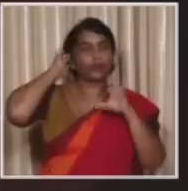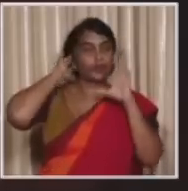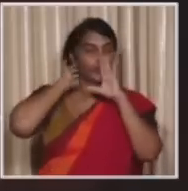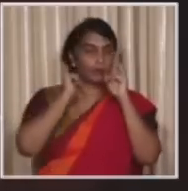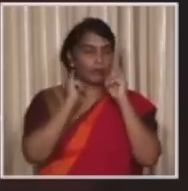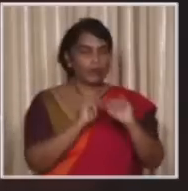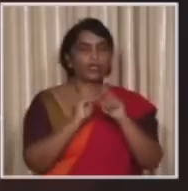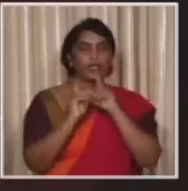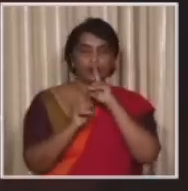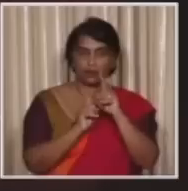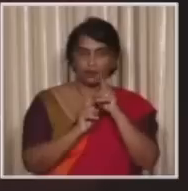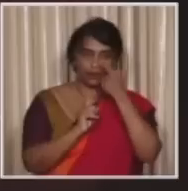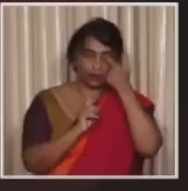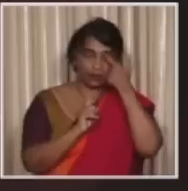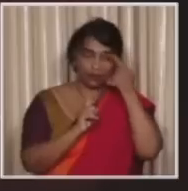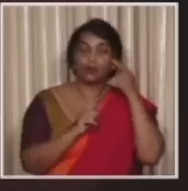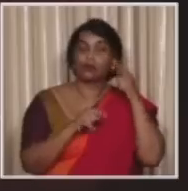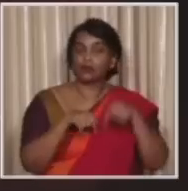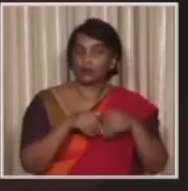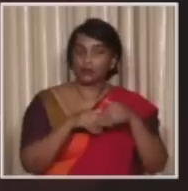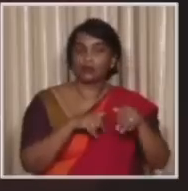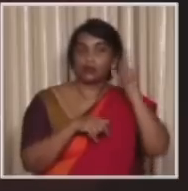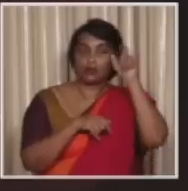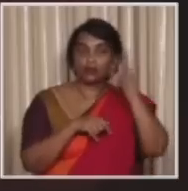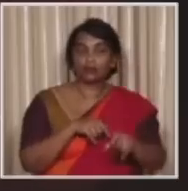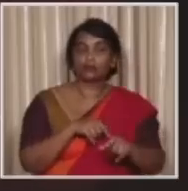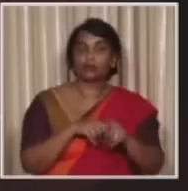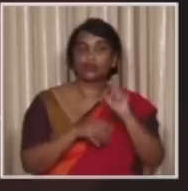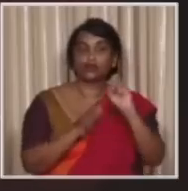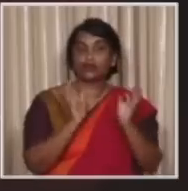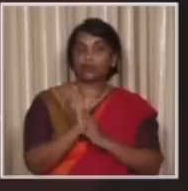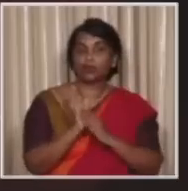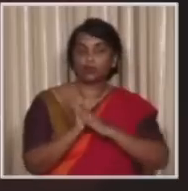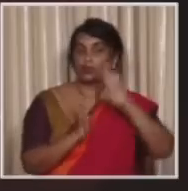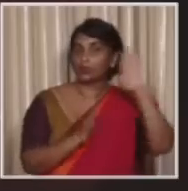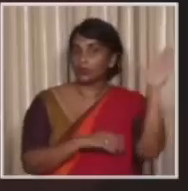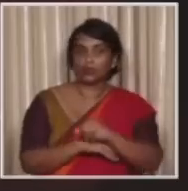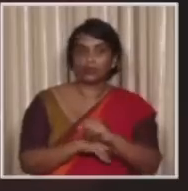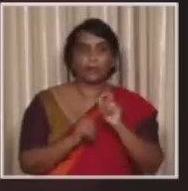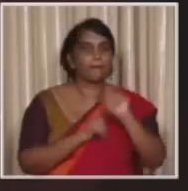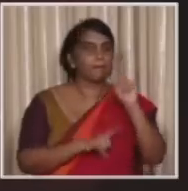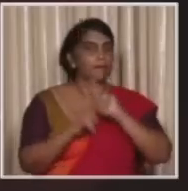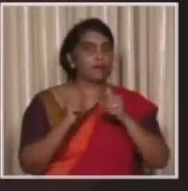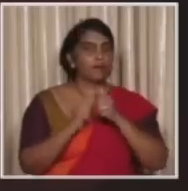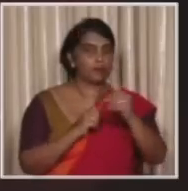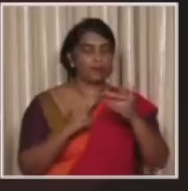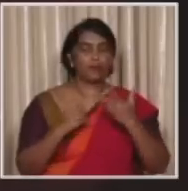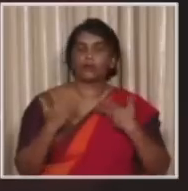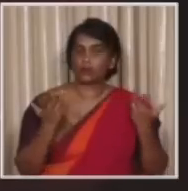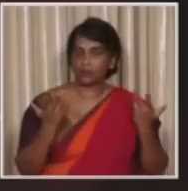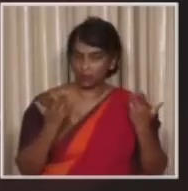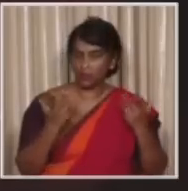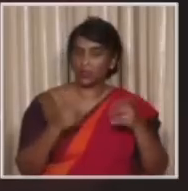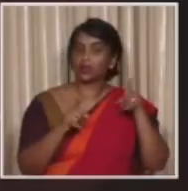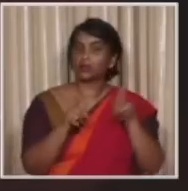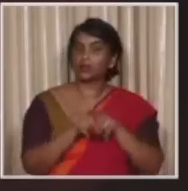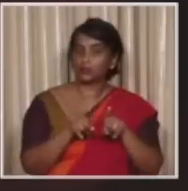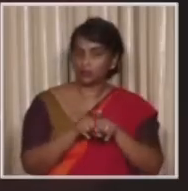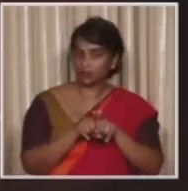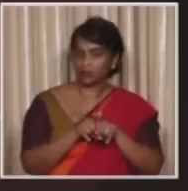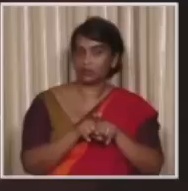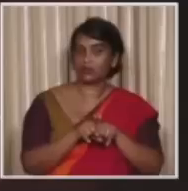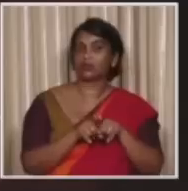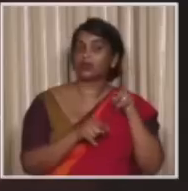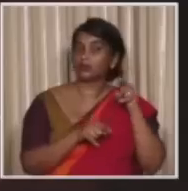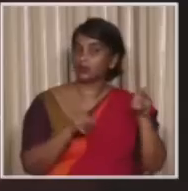විදියට හැසිරුණා. නමුත් මේ වෙනකනුත් එයාව වරප්‍රසාද කමිටුවට ගෙන්නන්න මේ පාර්ලිමේන්තුවට බැරි වෙලා තියෙනවා. ඉතින්